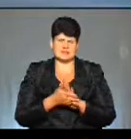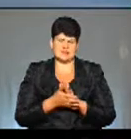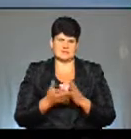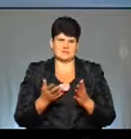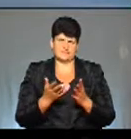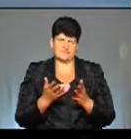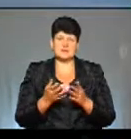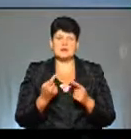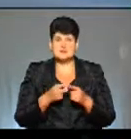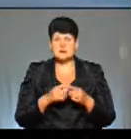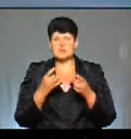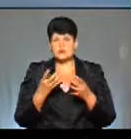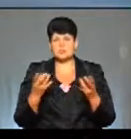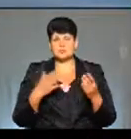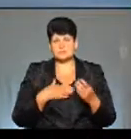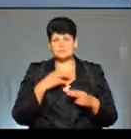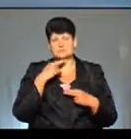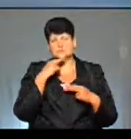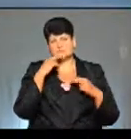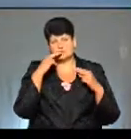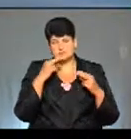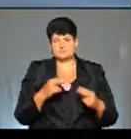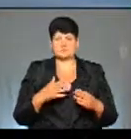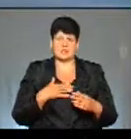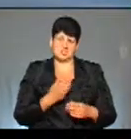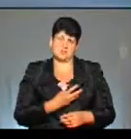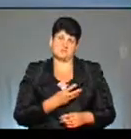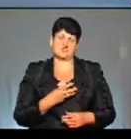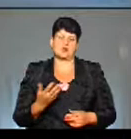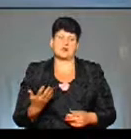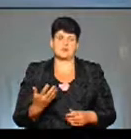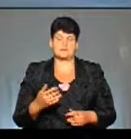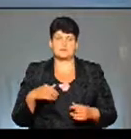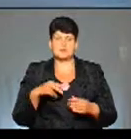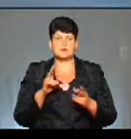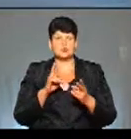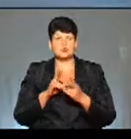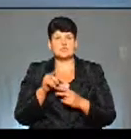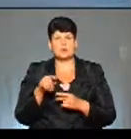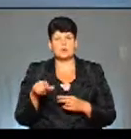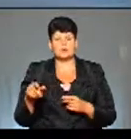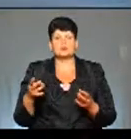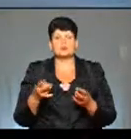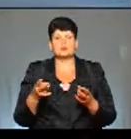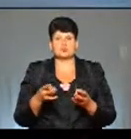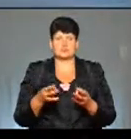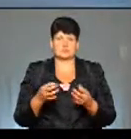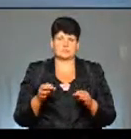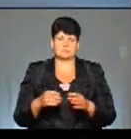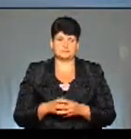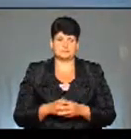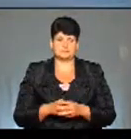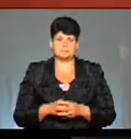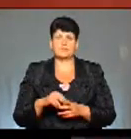які потребують нашої уваги і нашого якогось бажання піти на зустріч тим людям, які потребують якоїсь доступності.